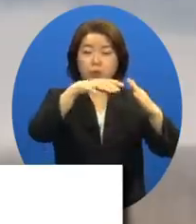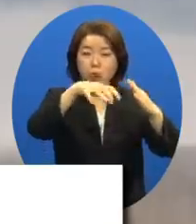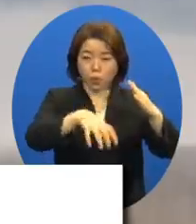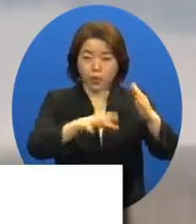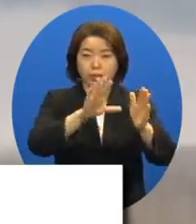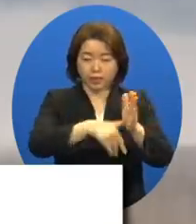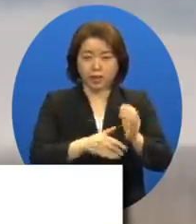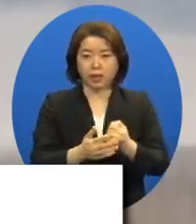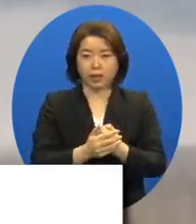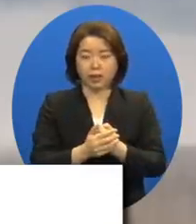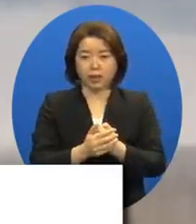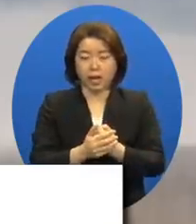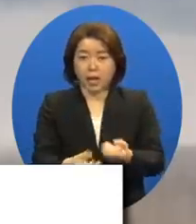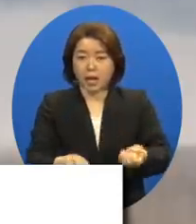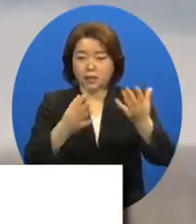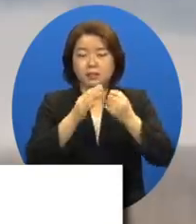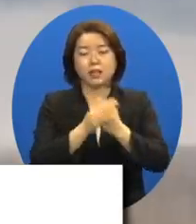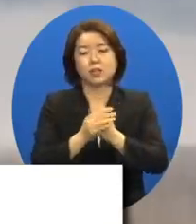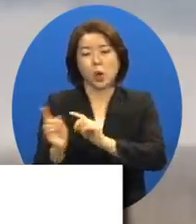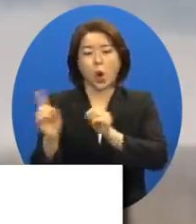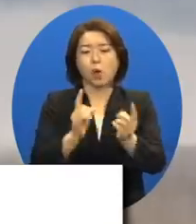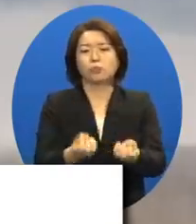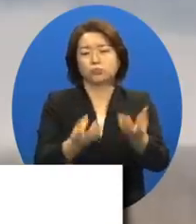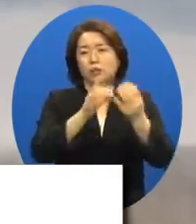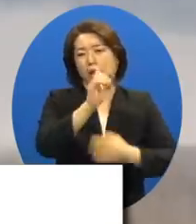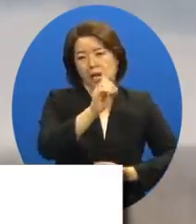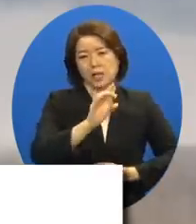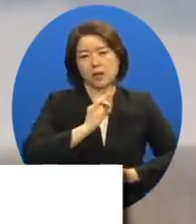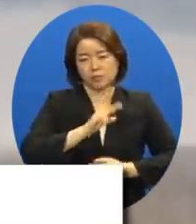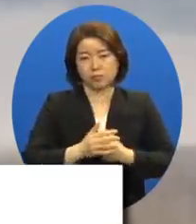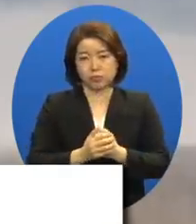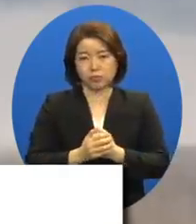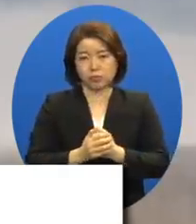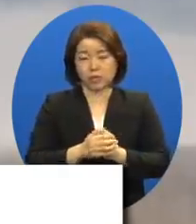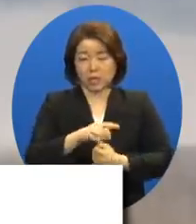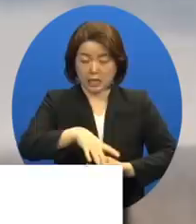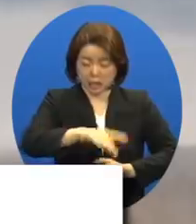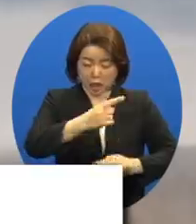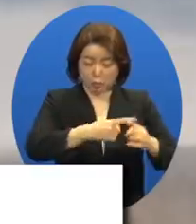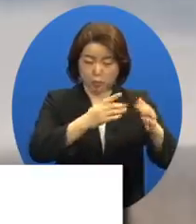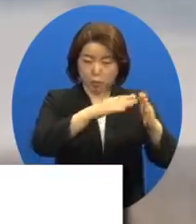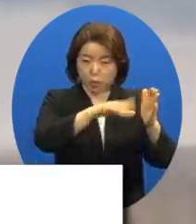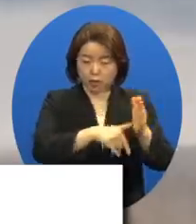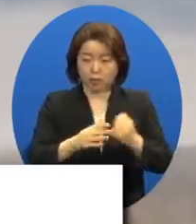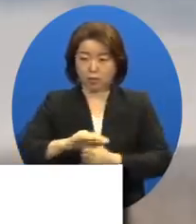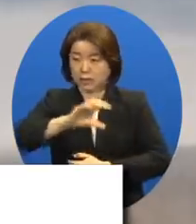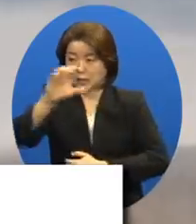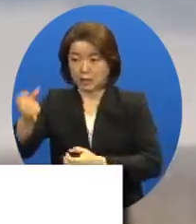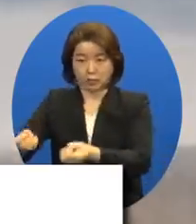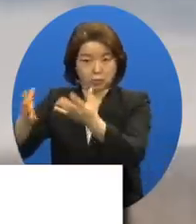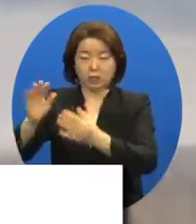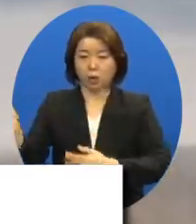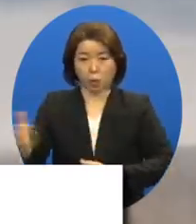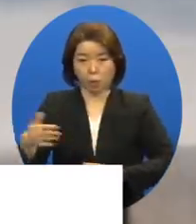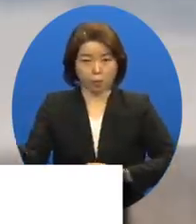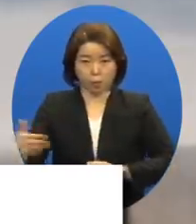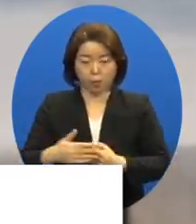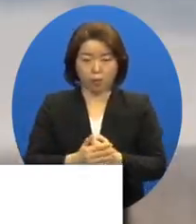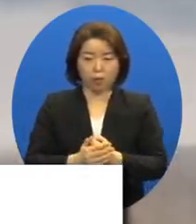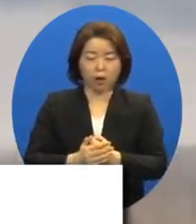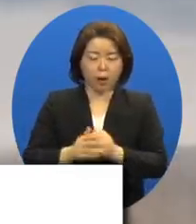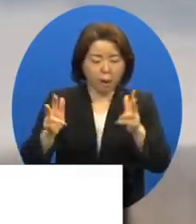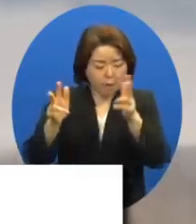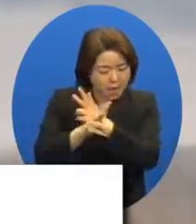구할 젤 하나밖에 없었습니다 초대교회 이때는 성탄절 없었습니다 매주 일이 부활절이